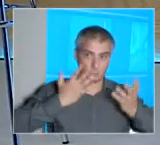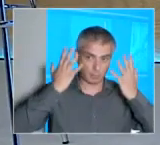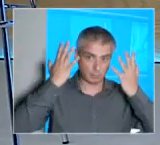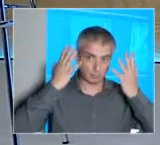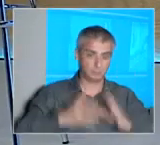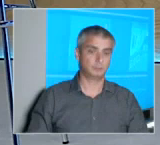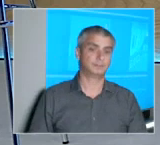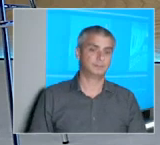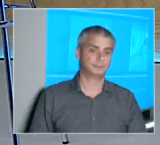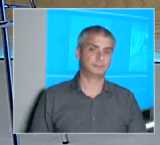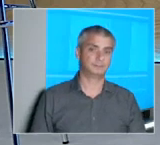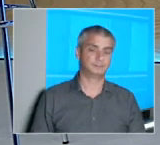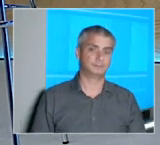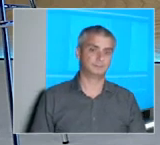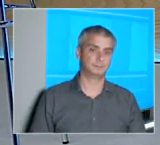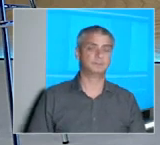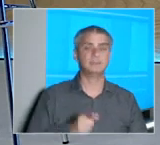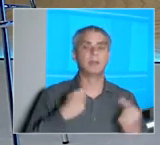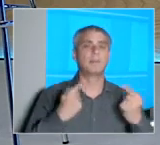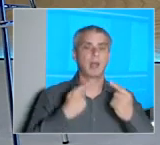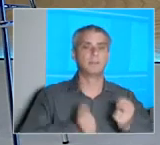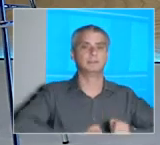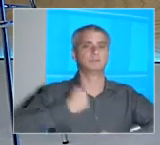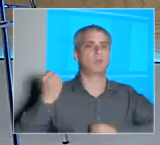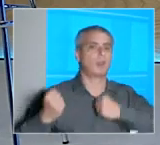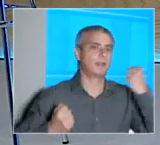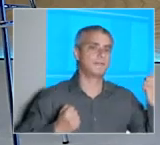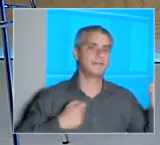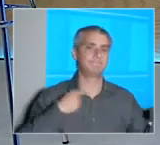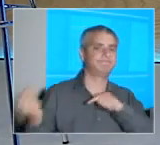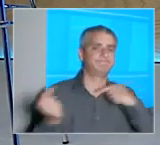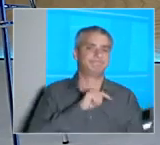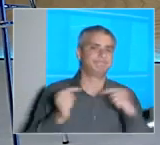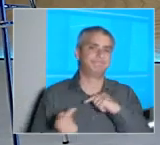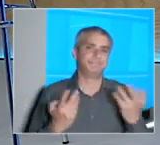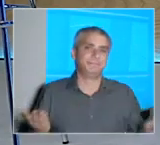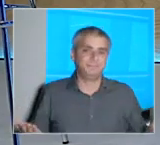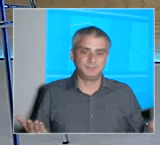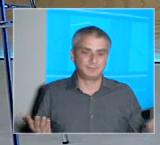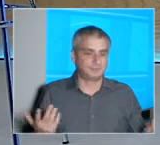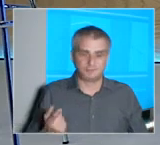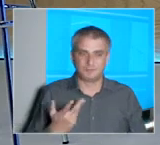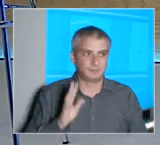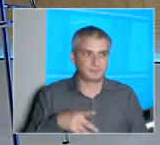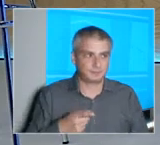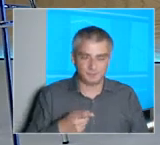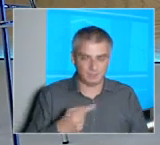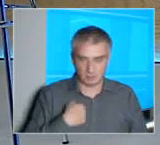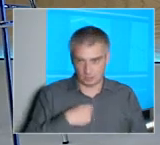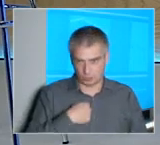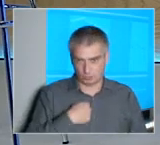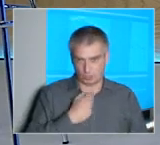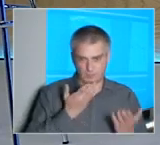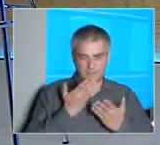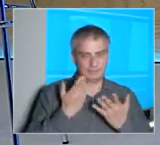זה המלחמה הבלתי נגמרת פה בין שמאל לימין, שהיא אפילו לא, אתה יודע, אנחנו מתייחסים